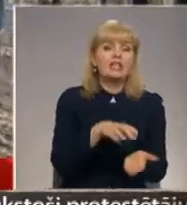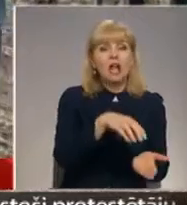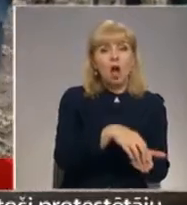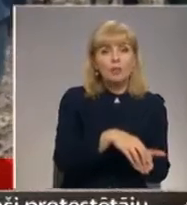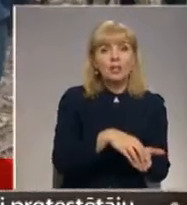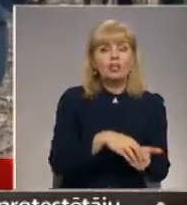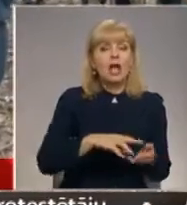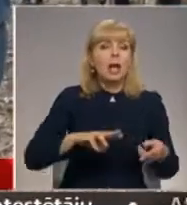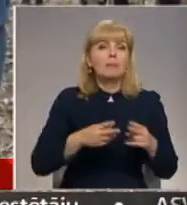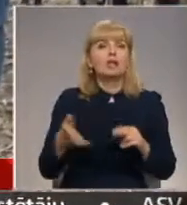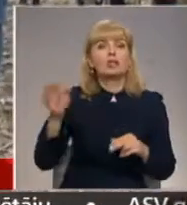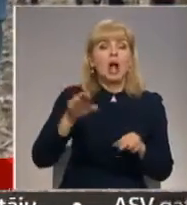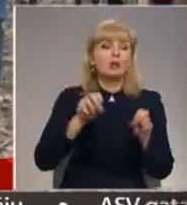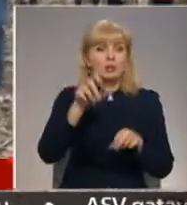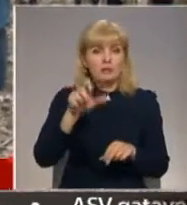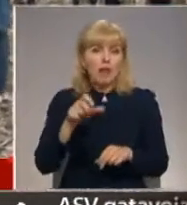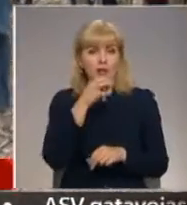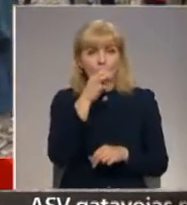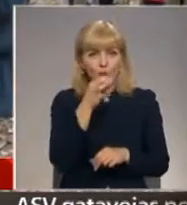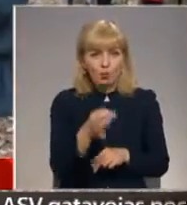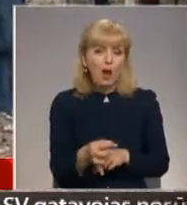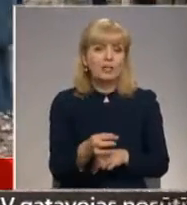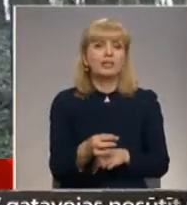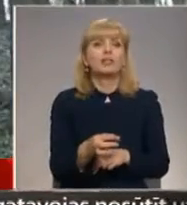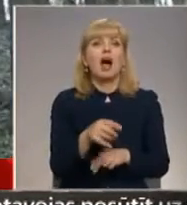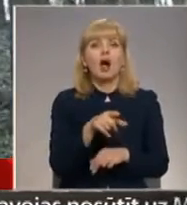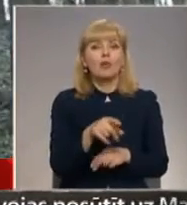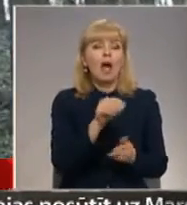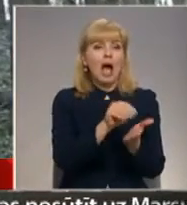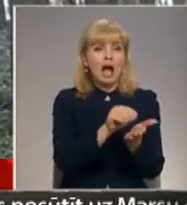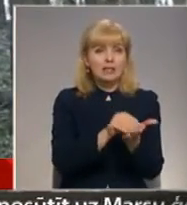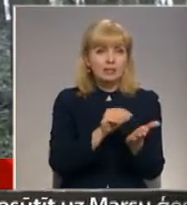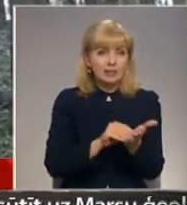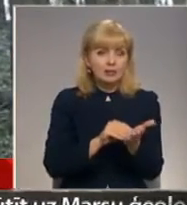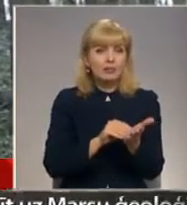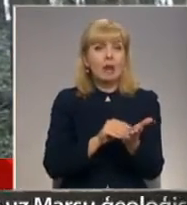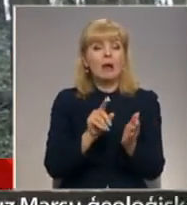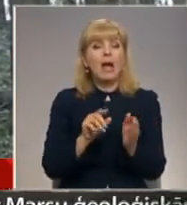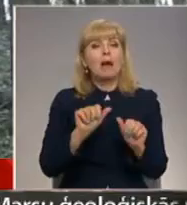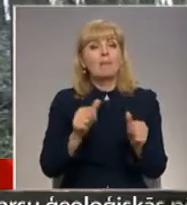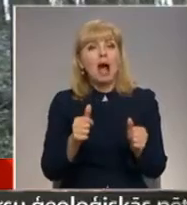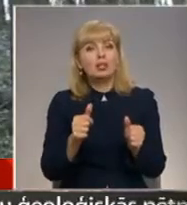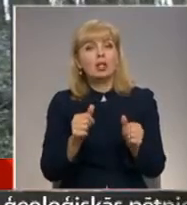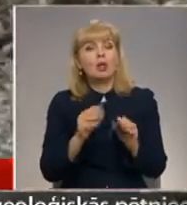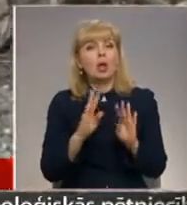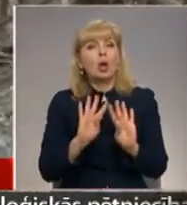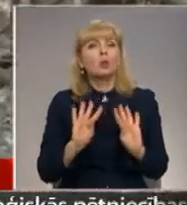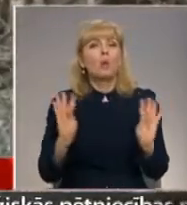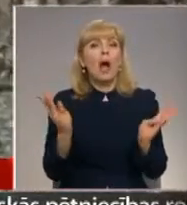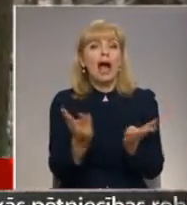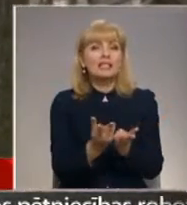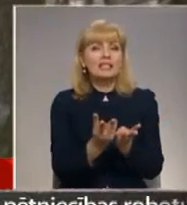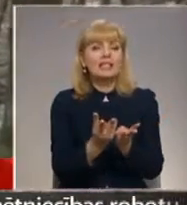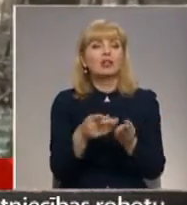pilskalns, speciālisti nosaka pēc vairāk nekā 10 dažādām pazīmēm. Acīmredzami mākslīgiem nocietinājumiem, vaļņiem un terasēm, sānu